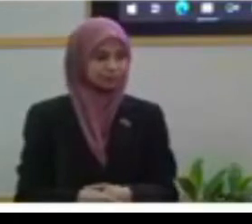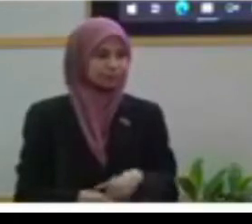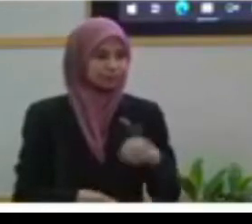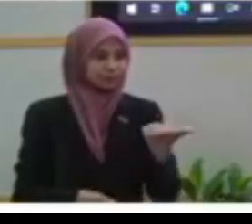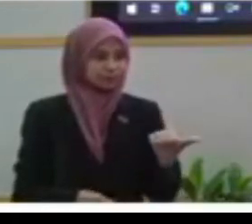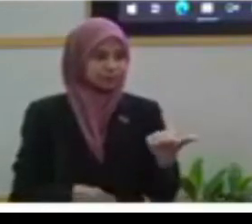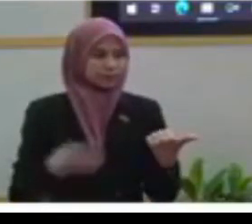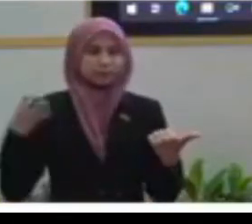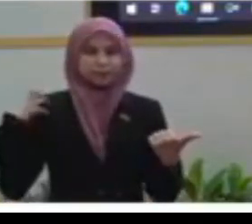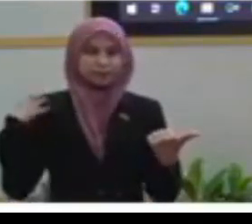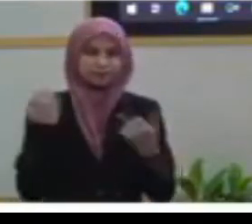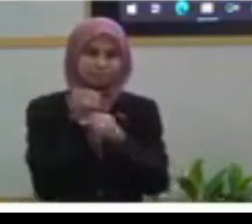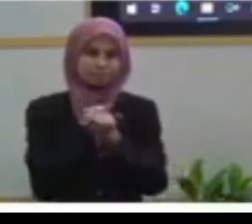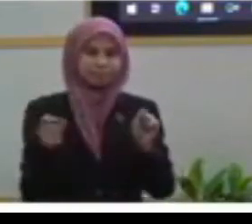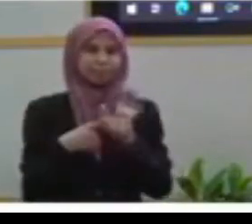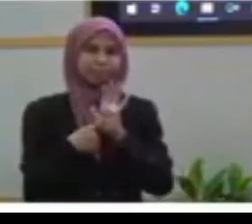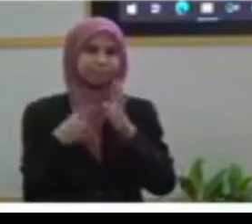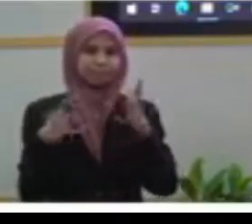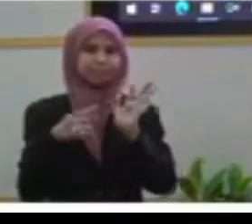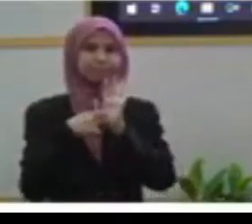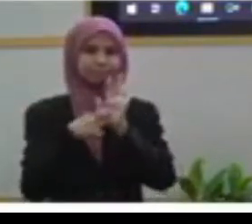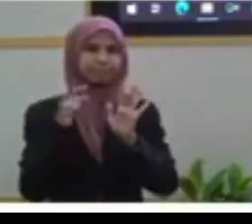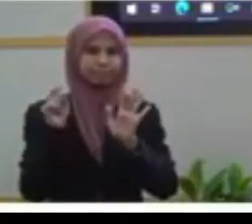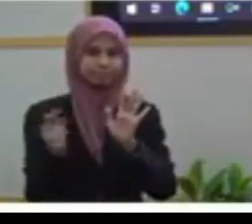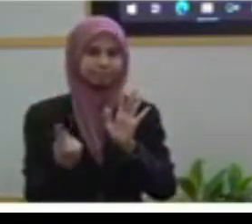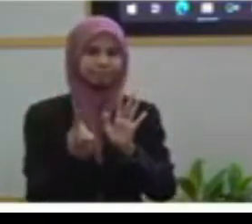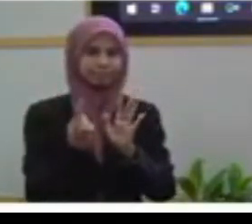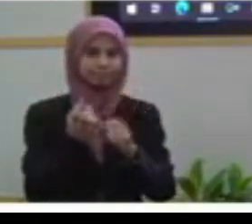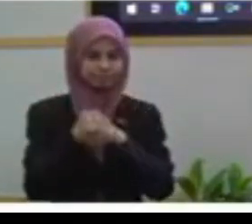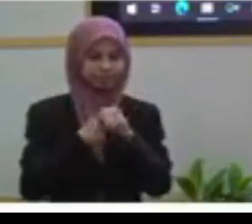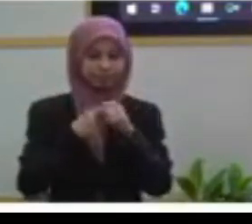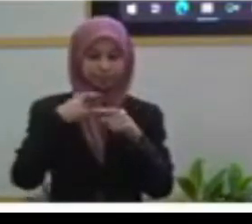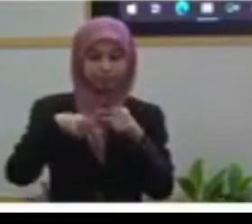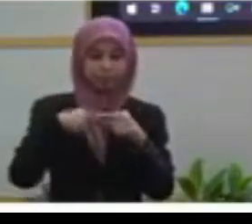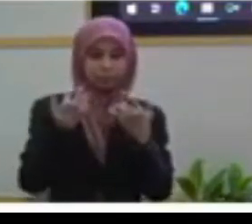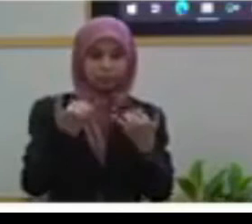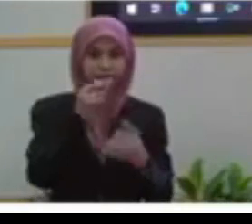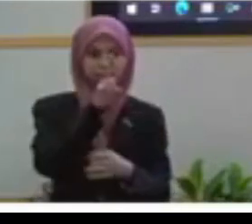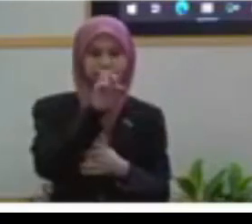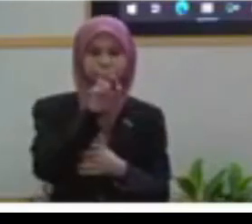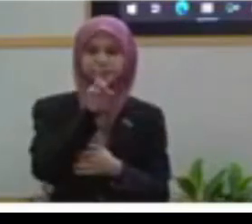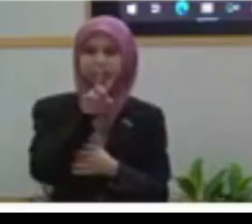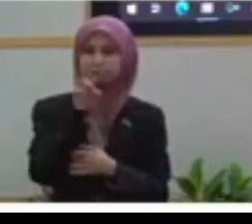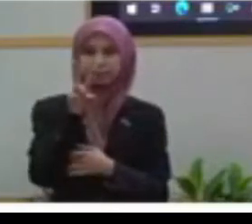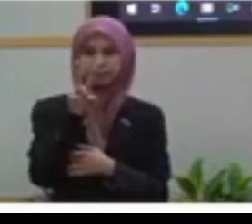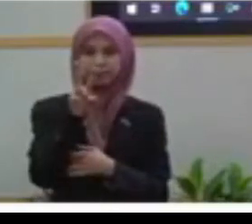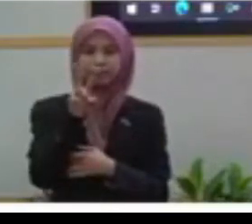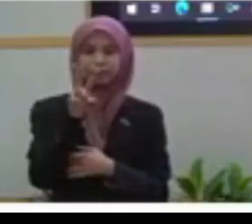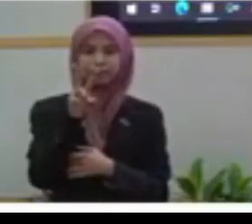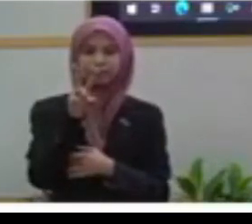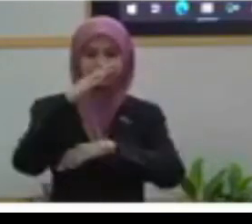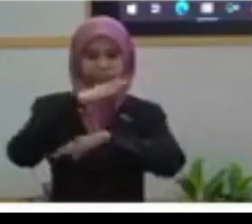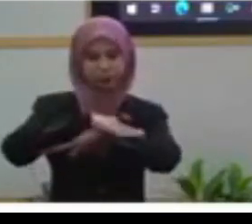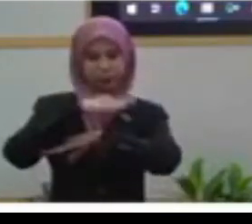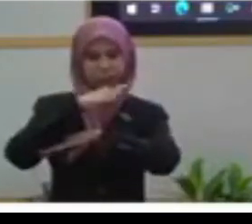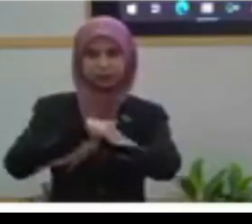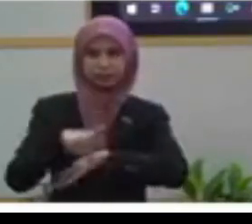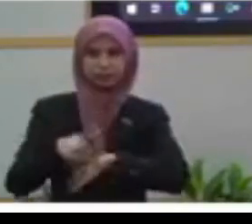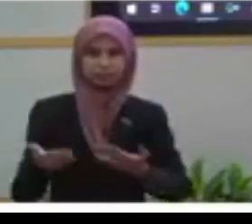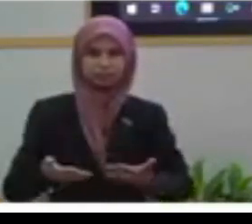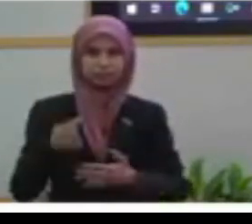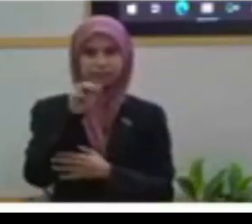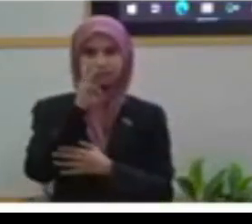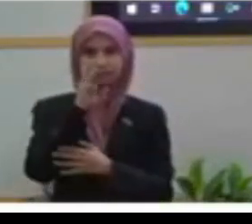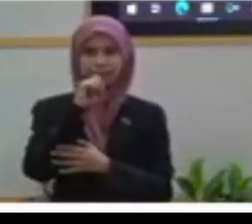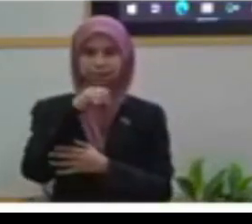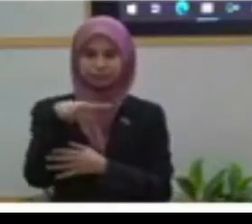pegawai tolong isi. Contoh ini tahun permohonan 2022 kaunter berpusat menara MBSP,